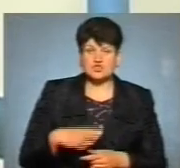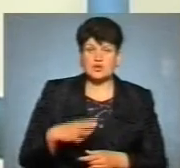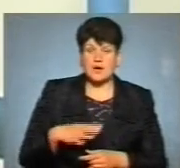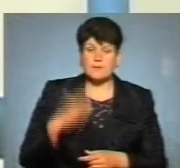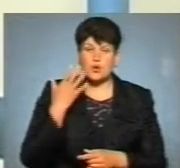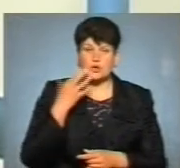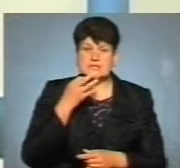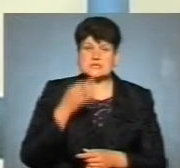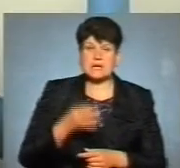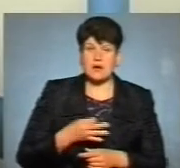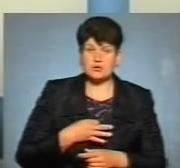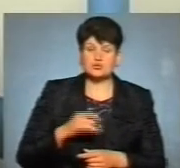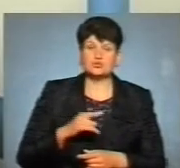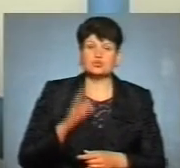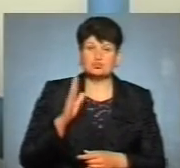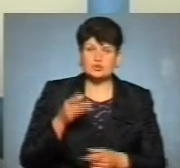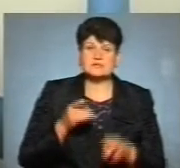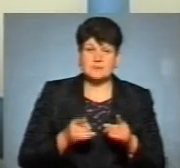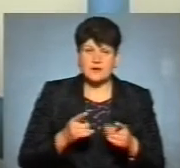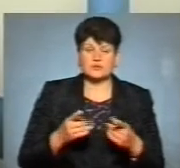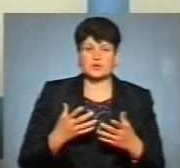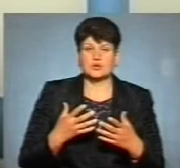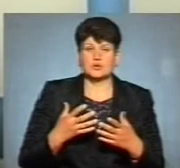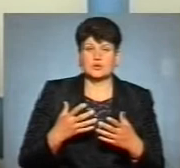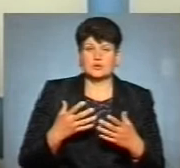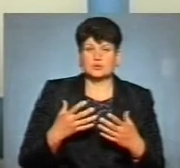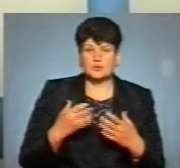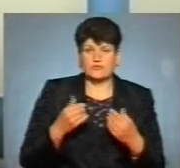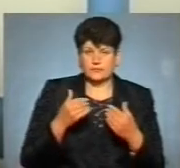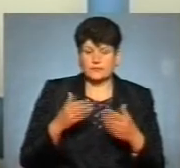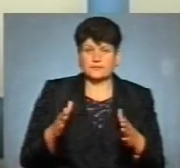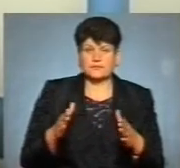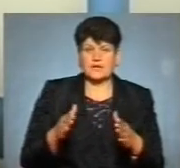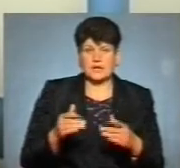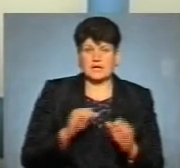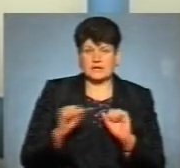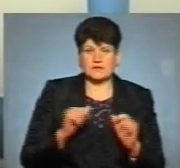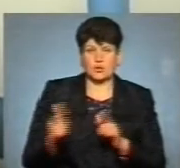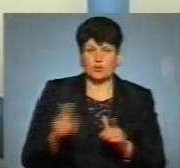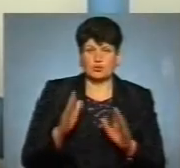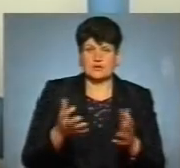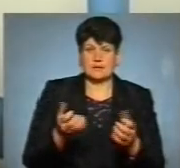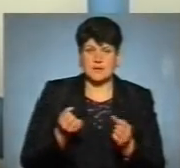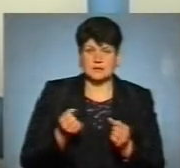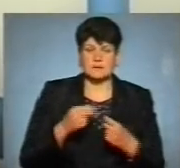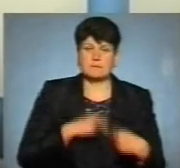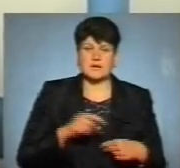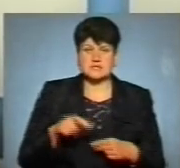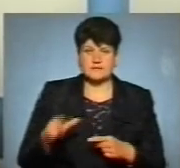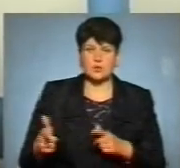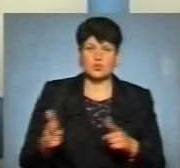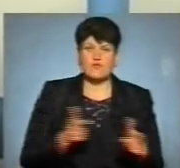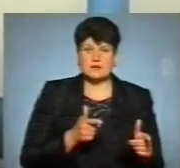коли скажуть, що буде справді оздоровчий сезон, тоді керівники готові наймати працівників і вже безпосередньо